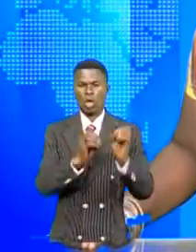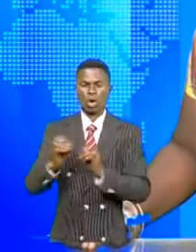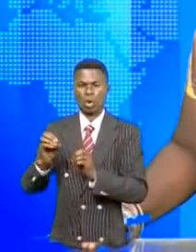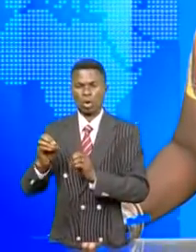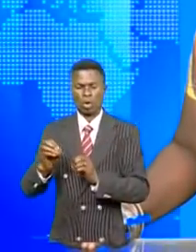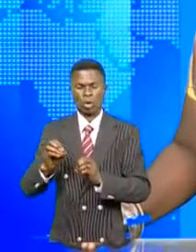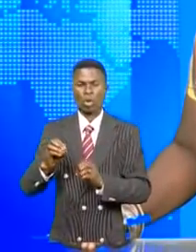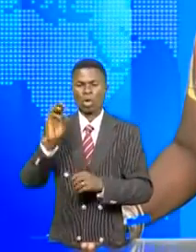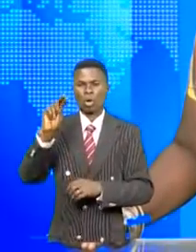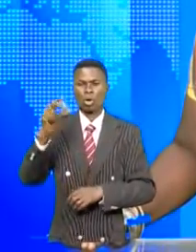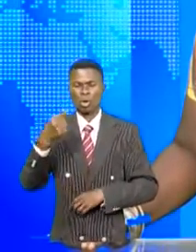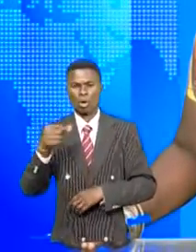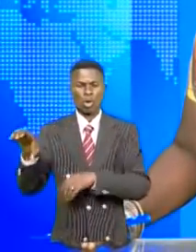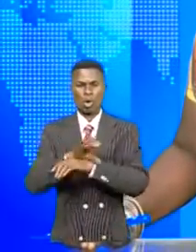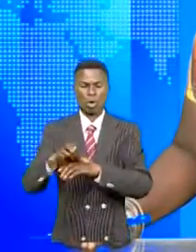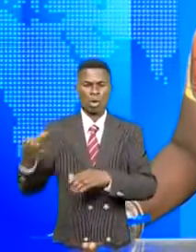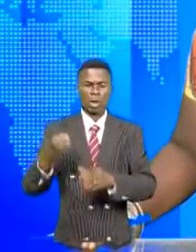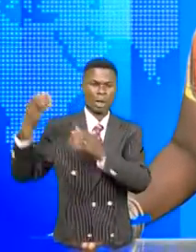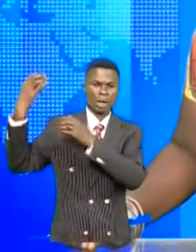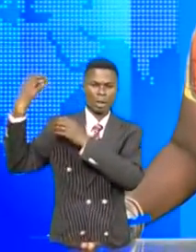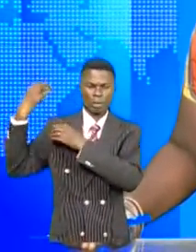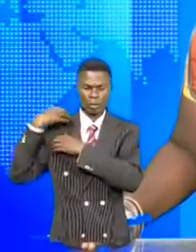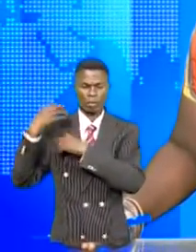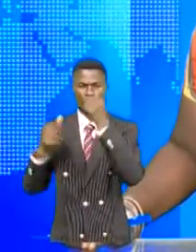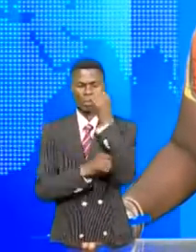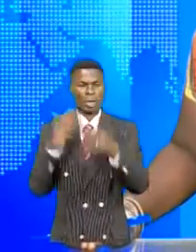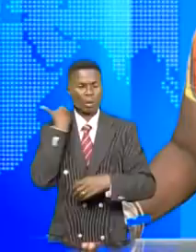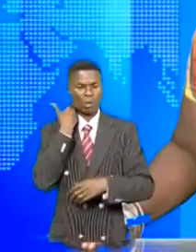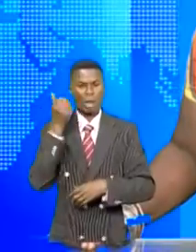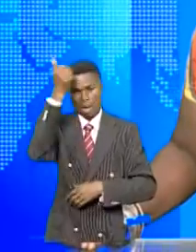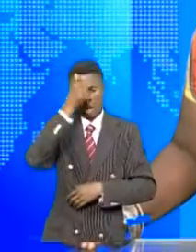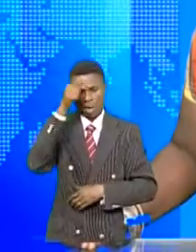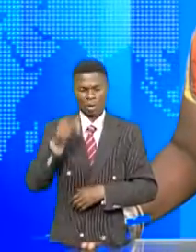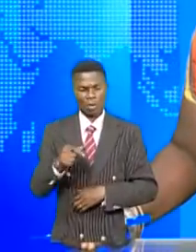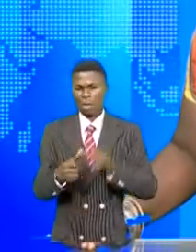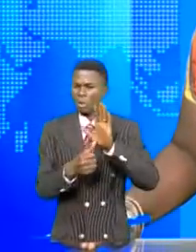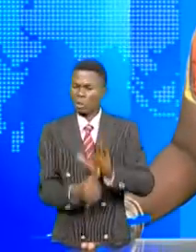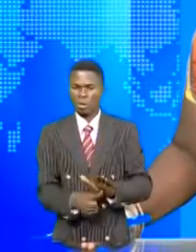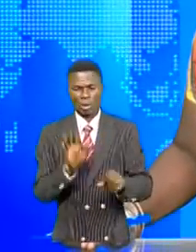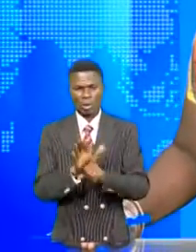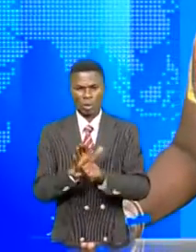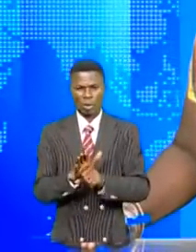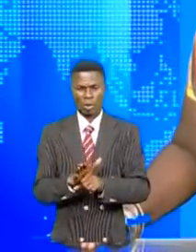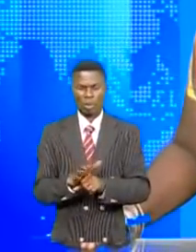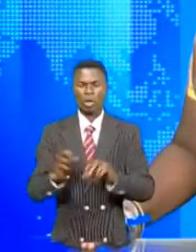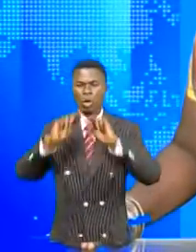non gouvernementale qui s'occupe de la prise en charge des maladies tropicales négligées, a regroupé tout son